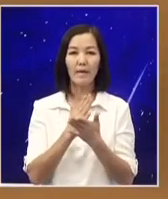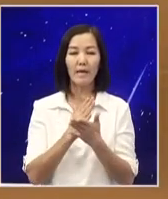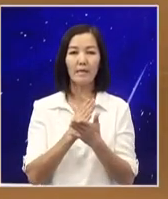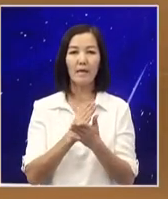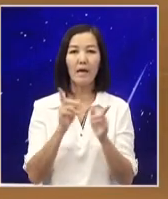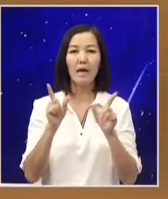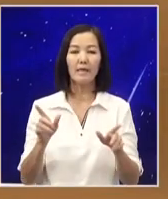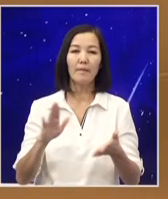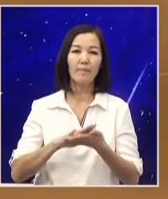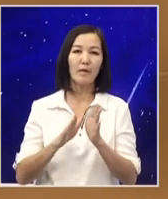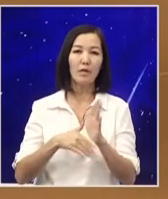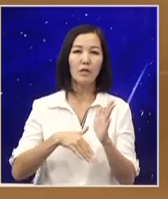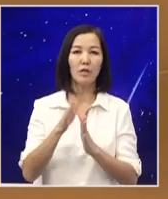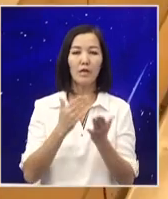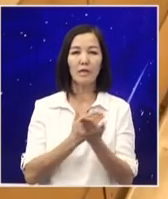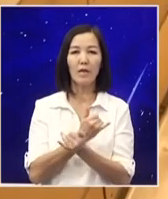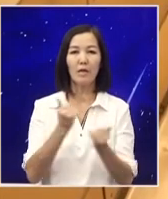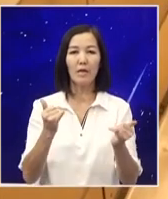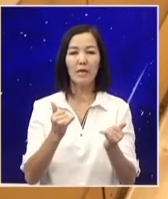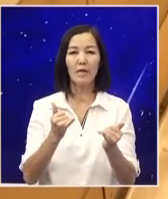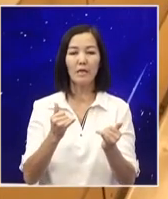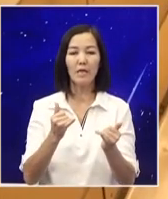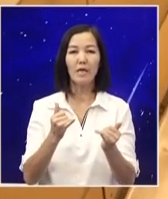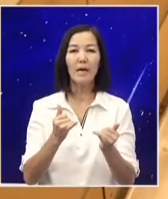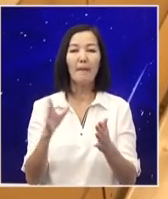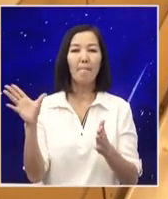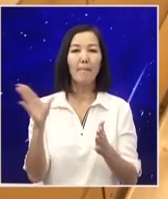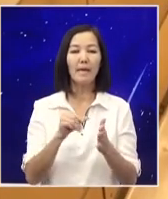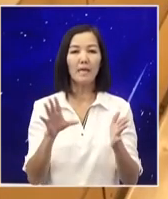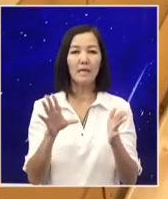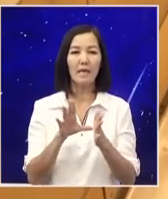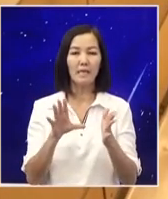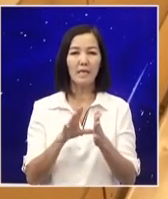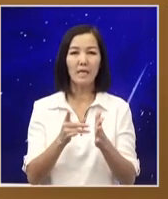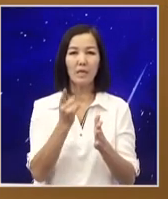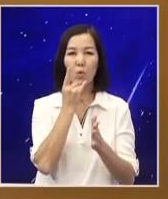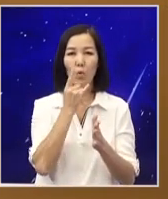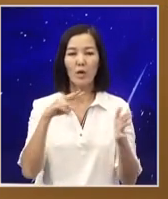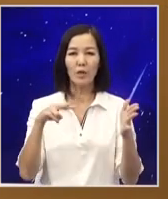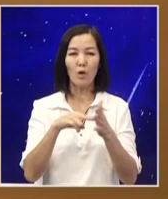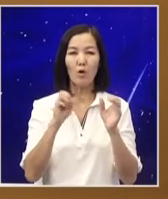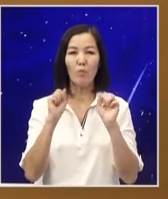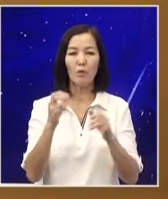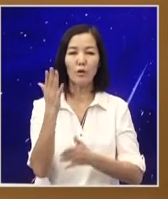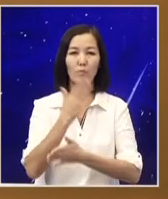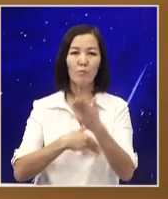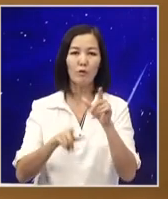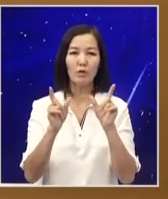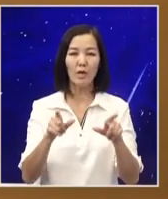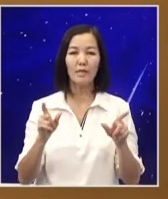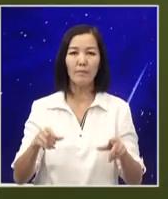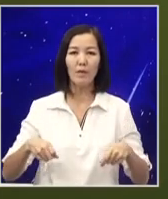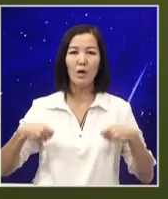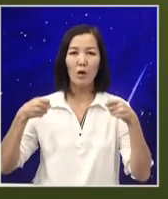жетуіне жағдай жасалған. Желдеткіштер, розеткалар, жолай телефон қуаттауға болады. Мүмкіндігі шектеулі жандар үшін қол